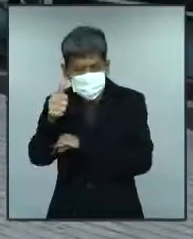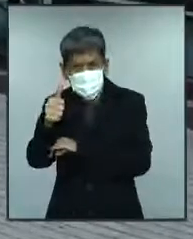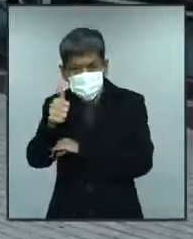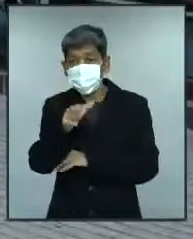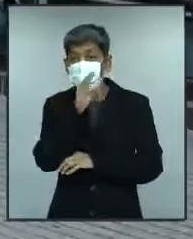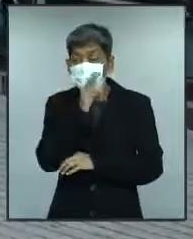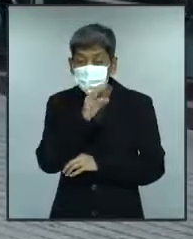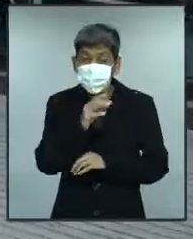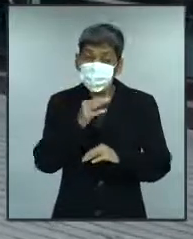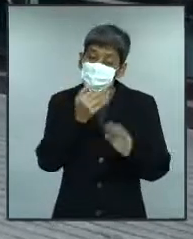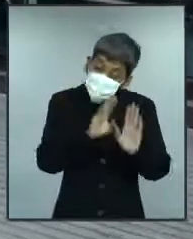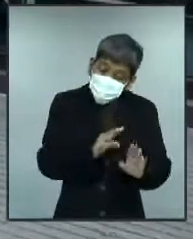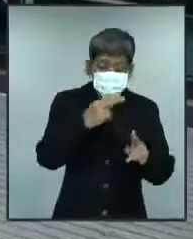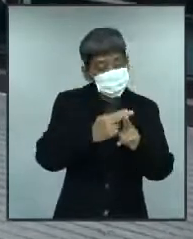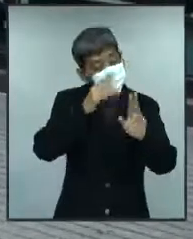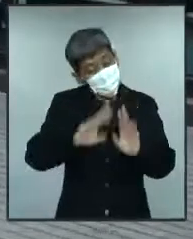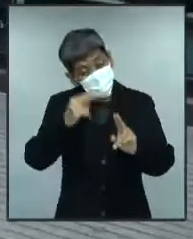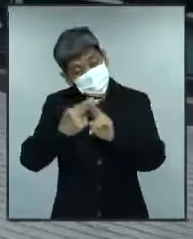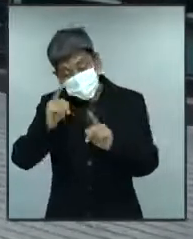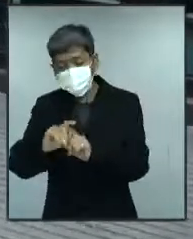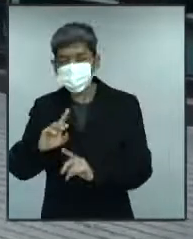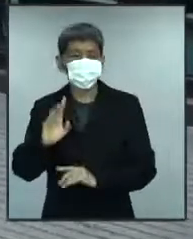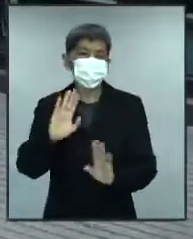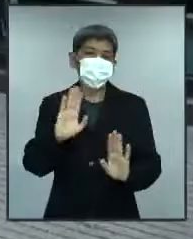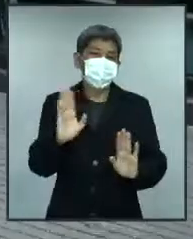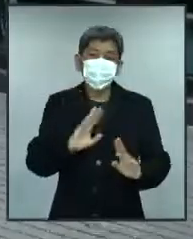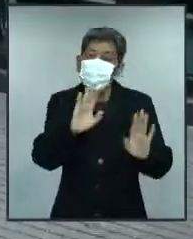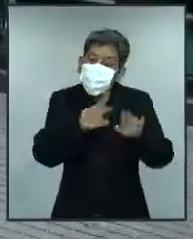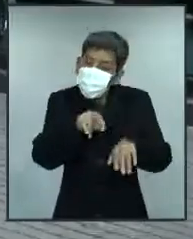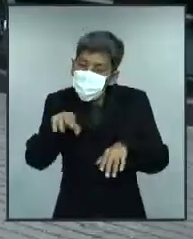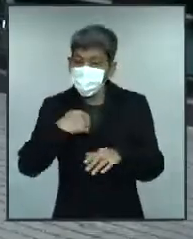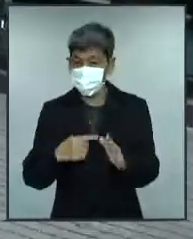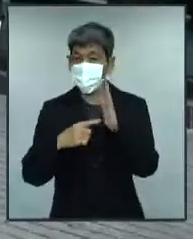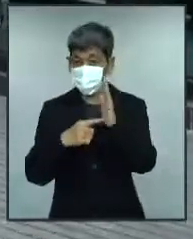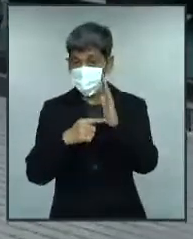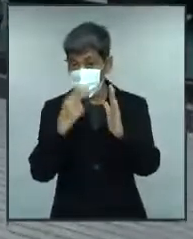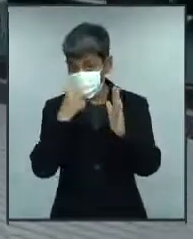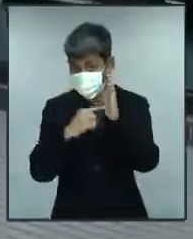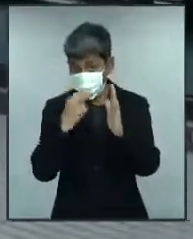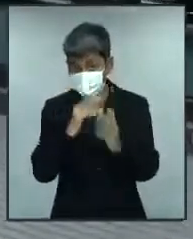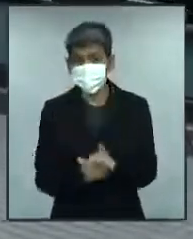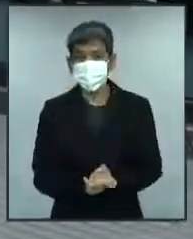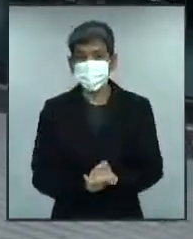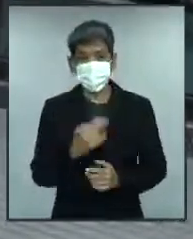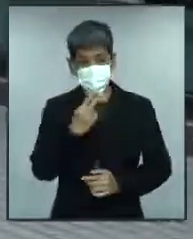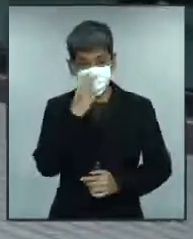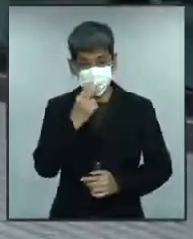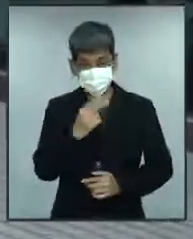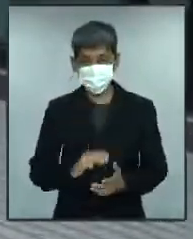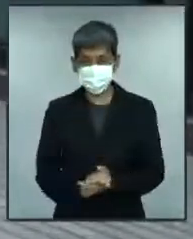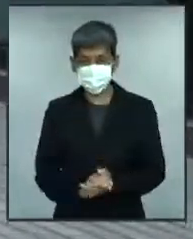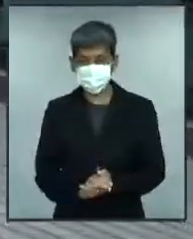เพราะว่าถ้าเป็นรุ่นมันก็แต่ละเจ้าที่ออกมามันเยอะแยะ มันไม่เท่ากันเนาะคือผมจะยกตัวอย่างให้คุณผู้ชมดูเนี่ยอย่างในกรณีฝั่